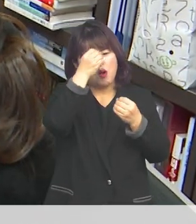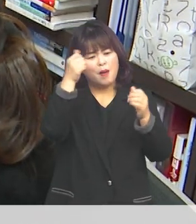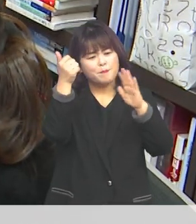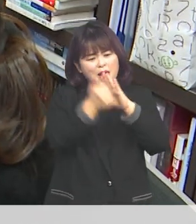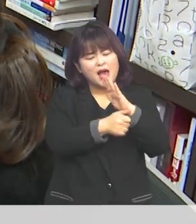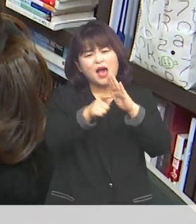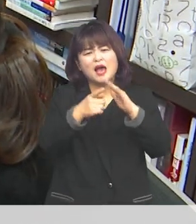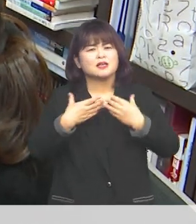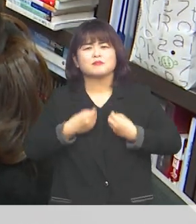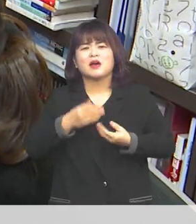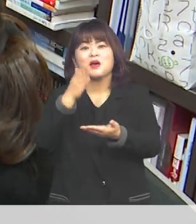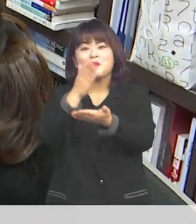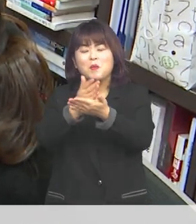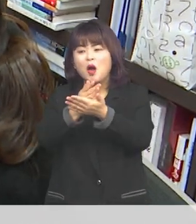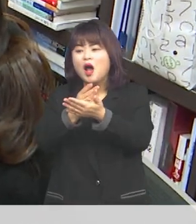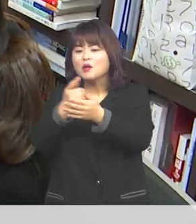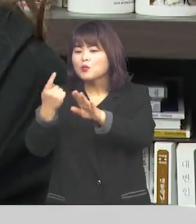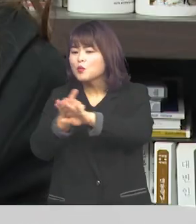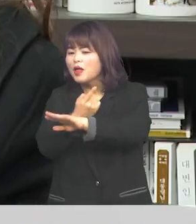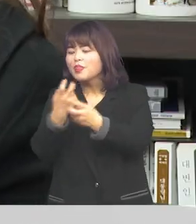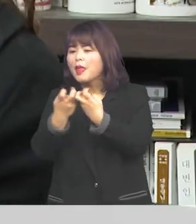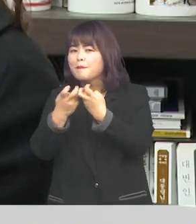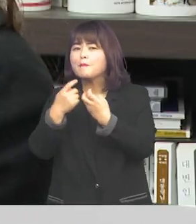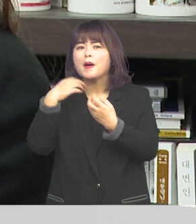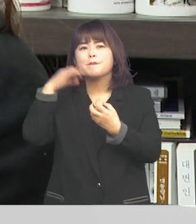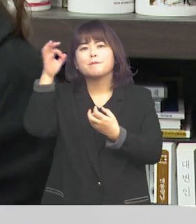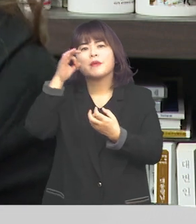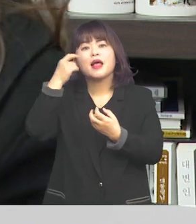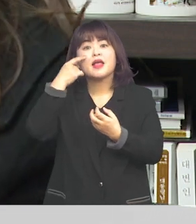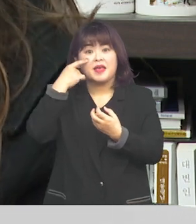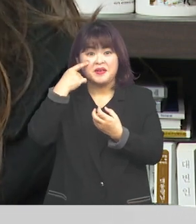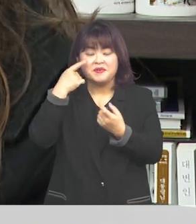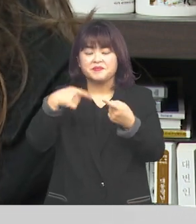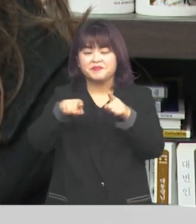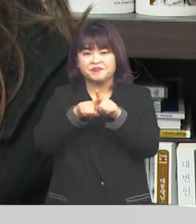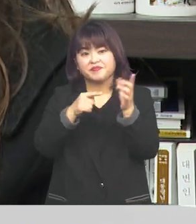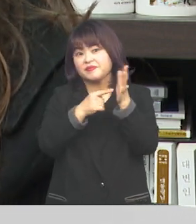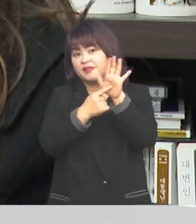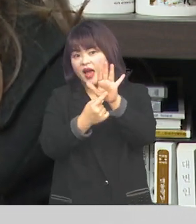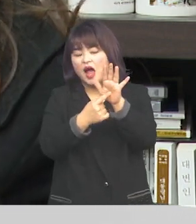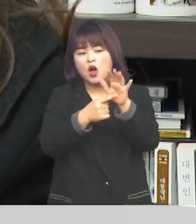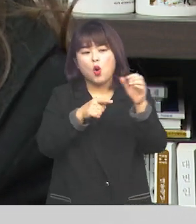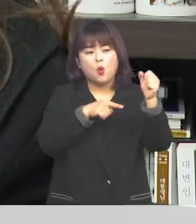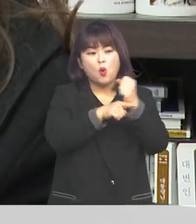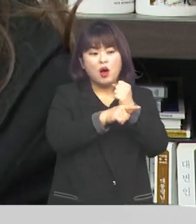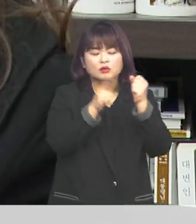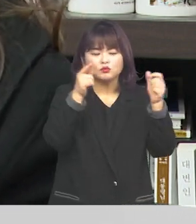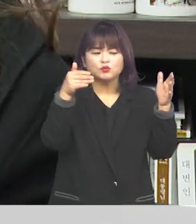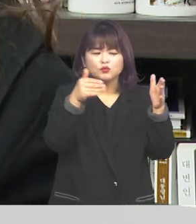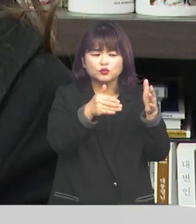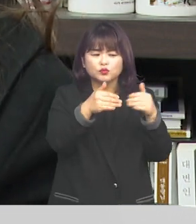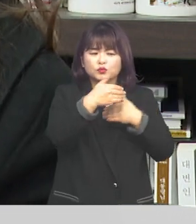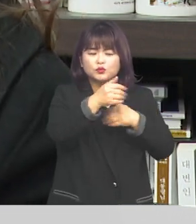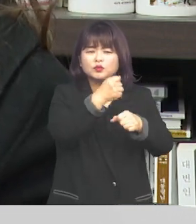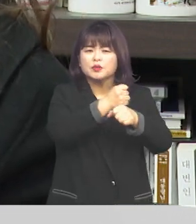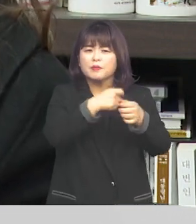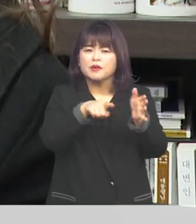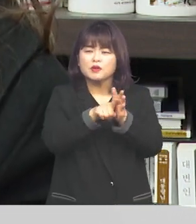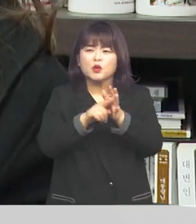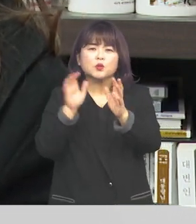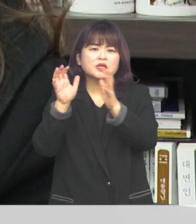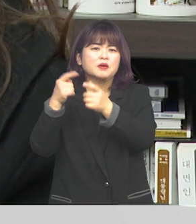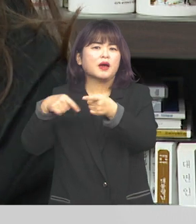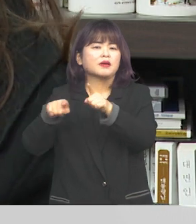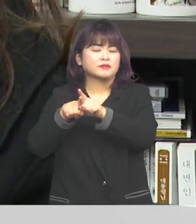아쉽지만 실망하기보다는 인재 양성을 위한 새로운 방안을 모색하자면서 과학중점학교 지정을 위해 시는